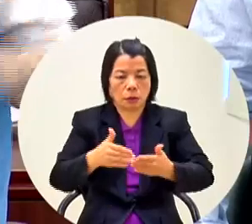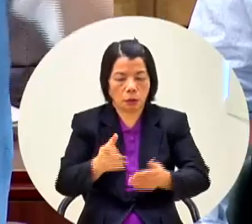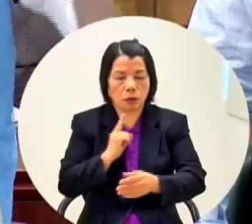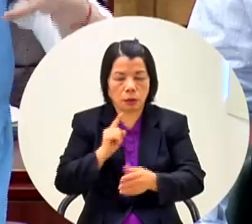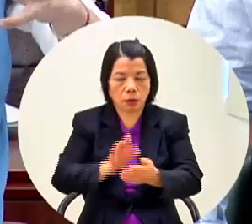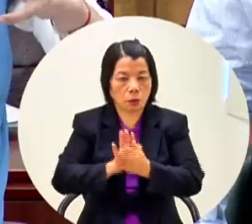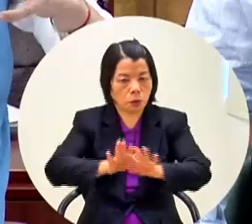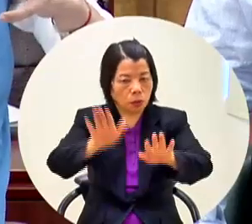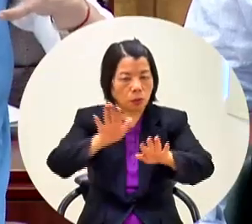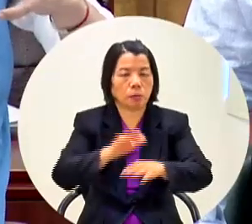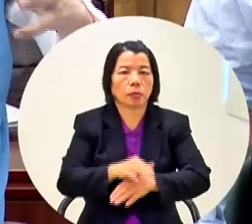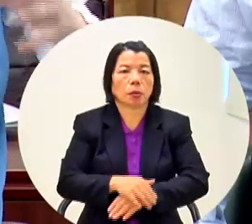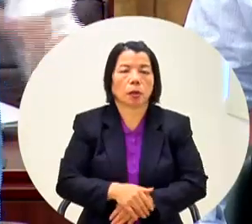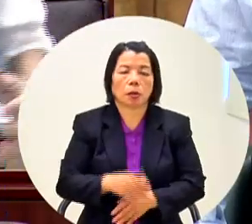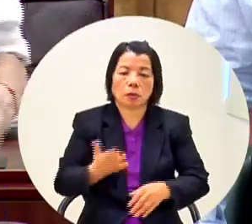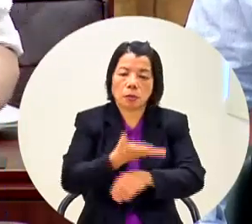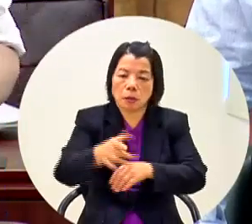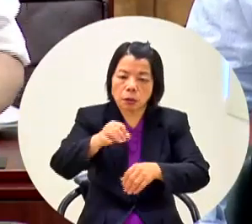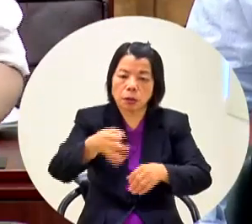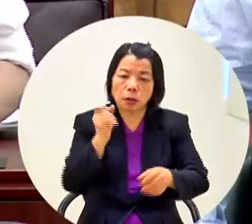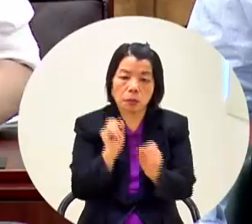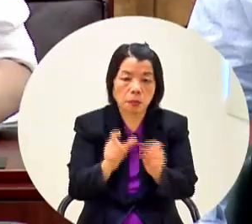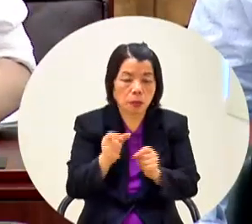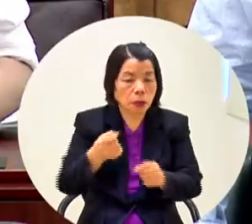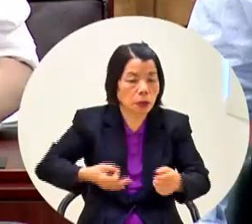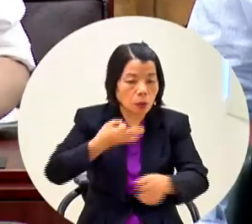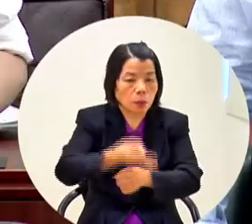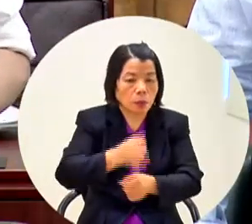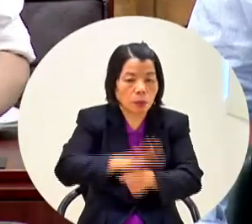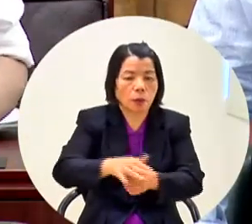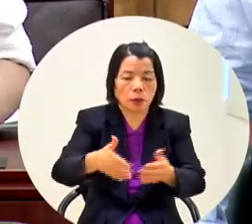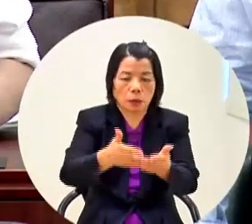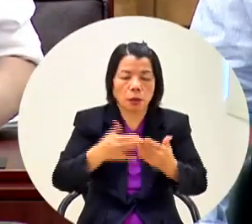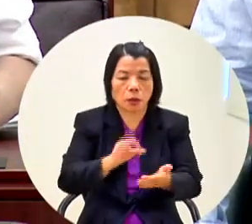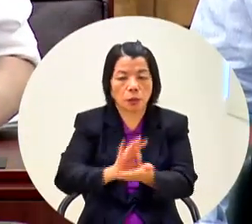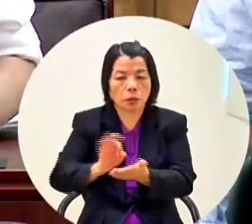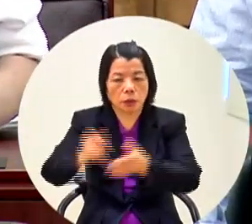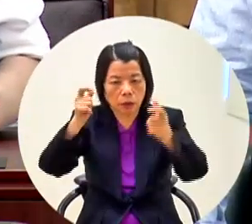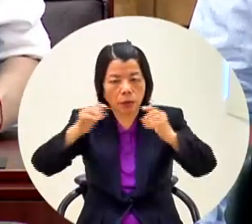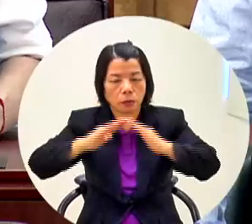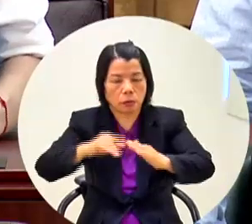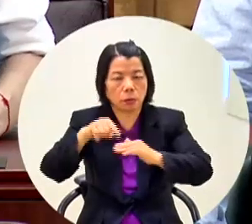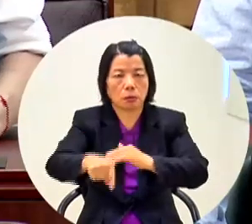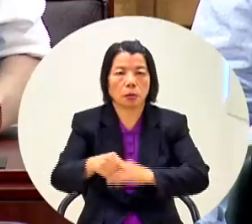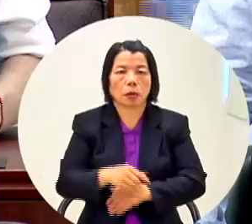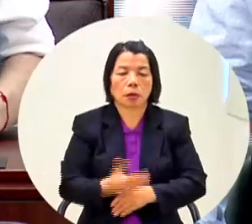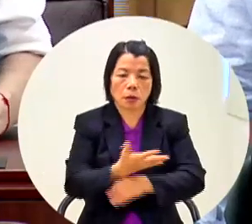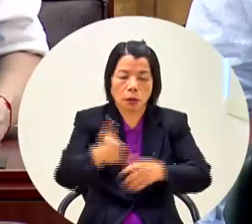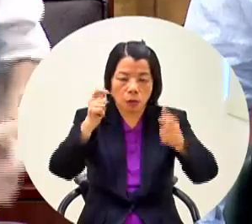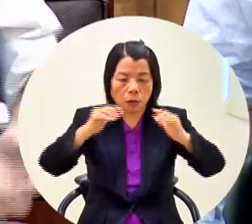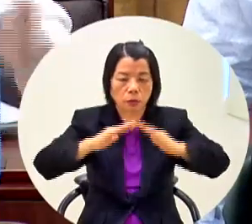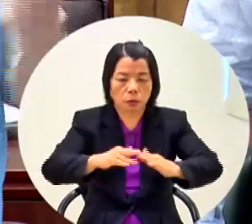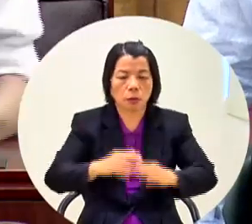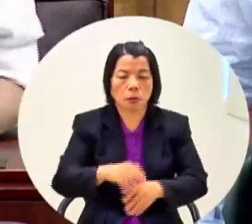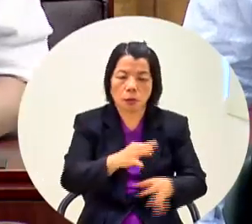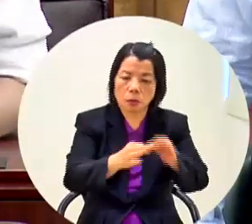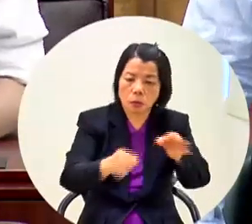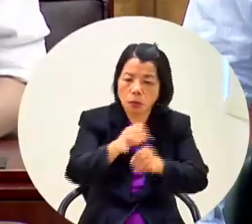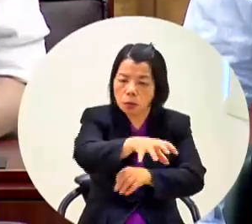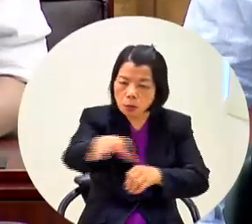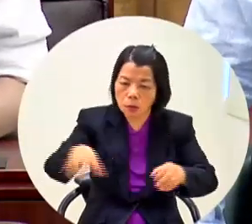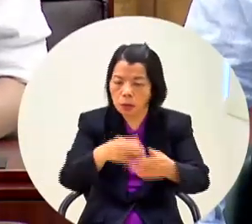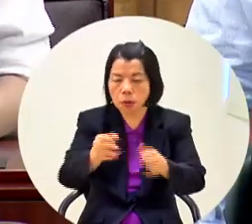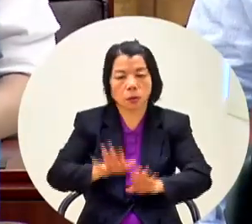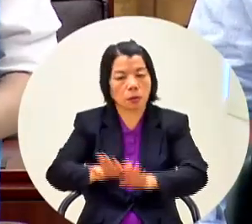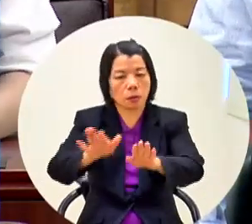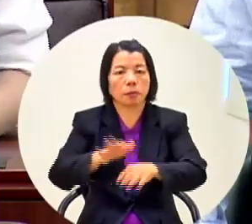考，让这个钱花费之后在高雄市消费，使得高雄市的各个商业圈能够繁荣起来，